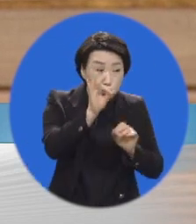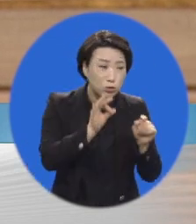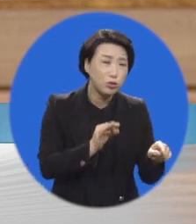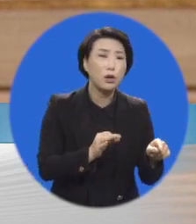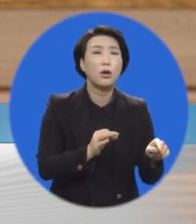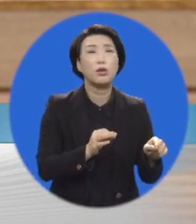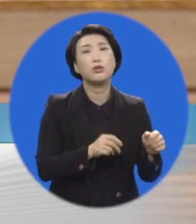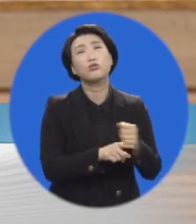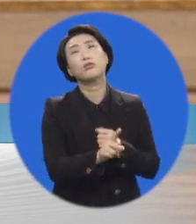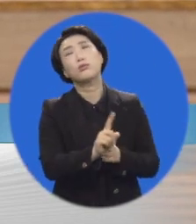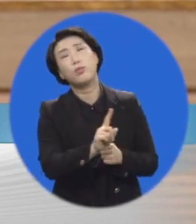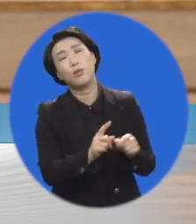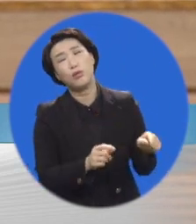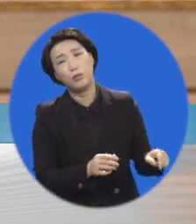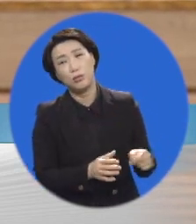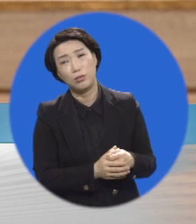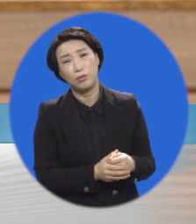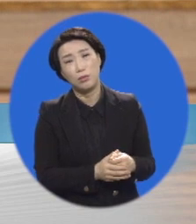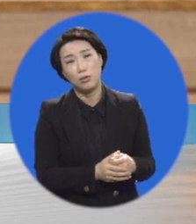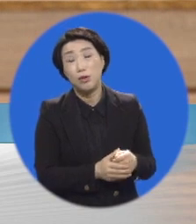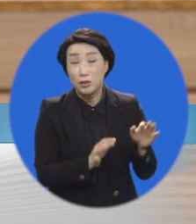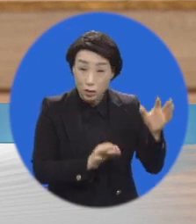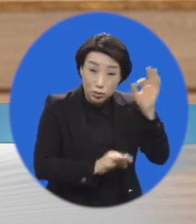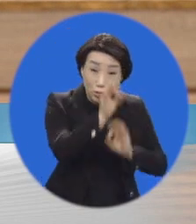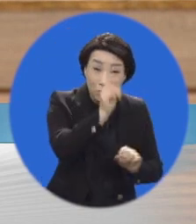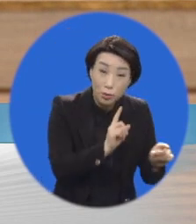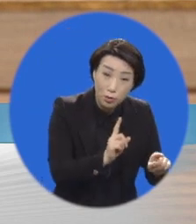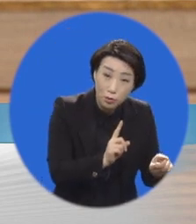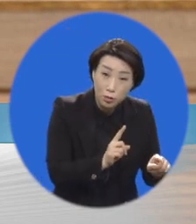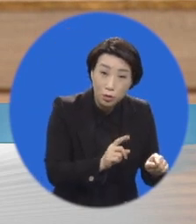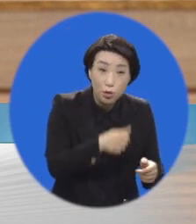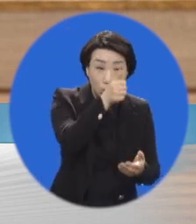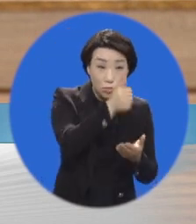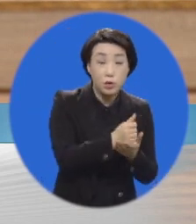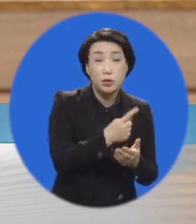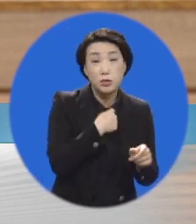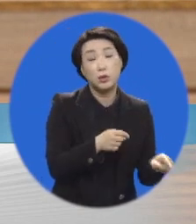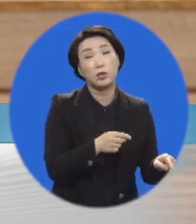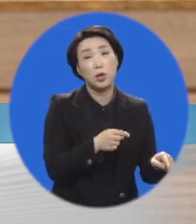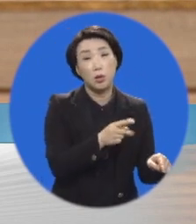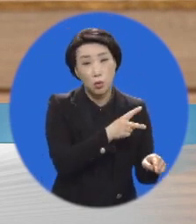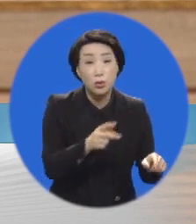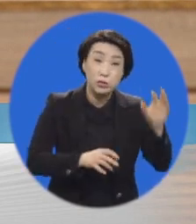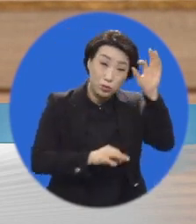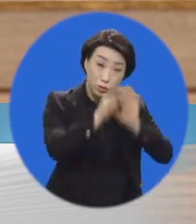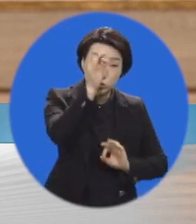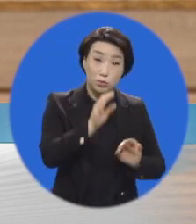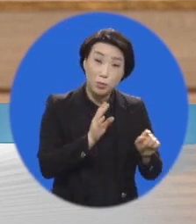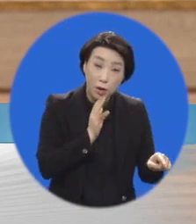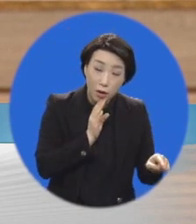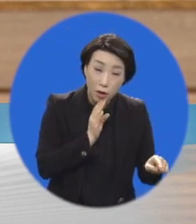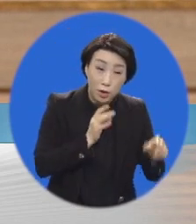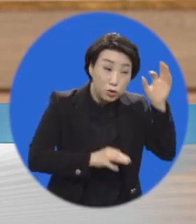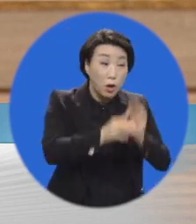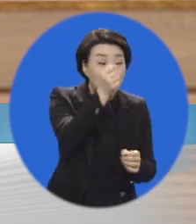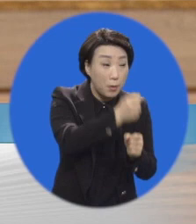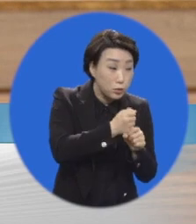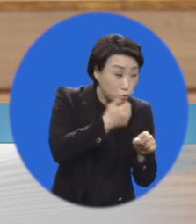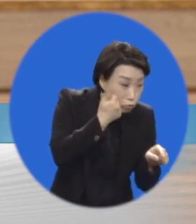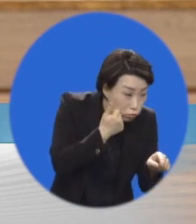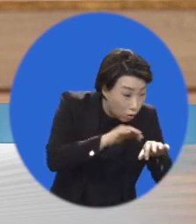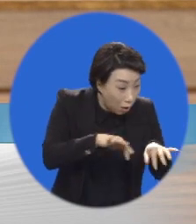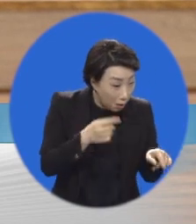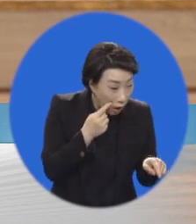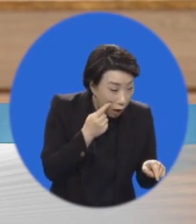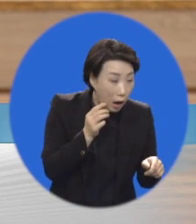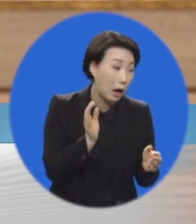한다는 게 무슨 말이냐? 실수는 죄를 짓는 게 실수죠. 그럼 실수하게 만드는 녀석이